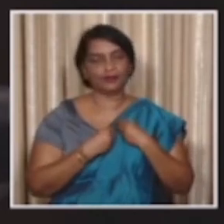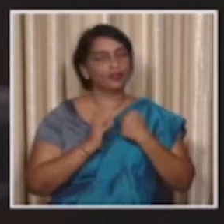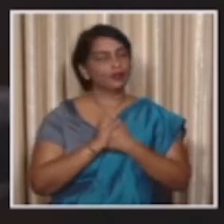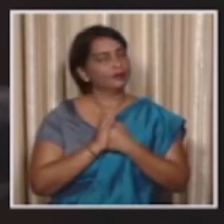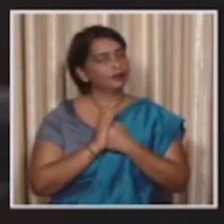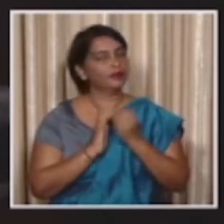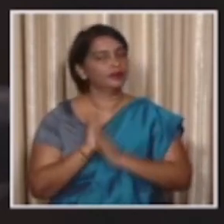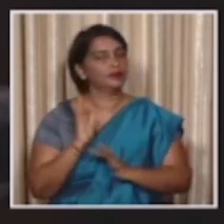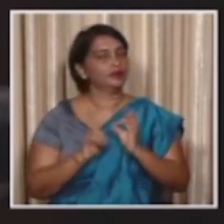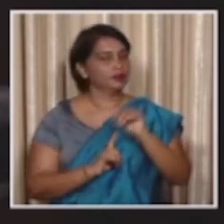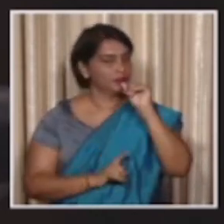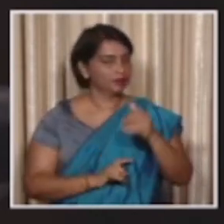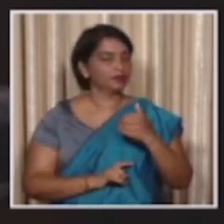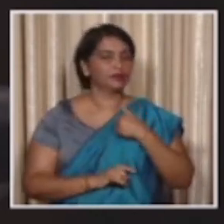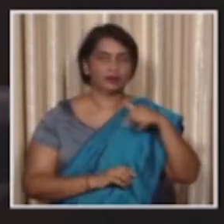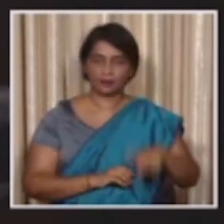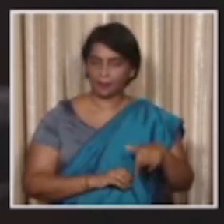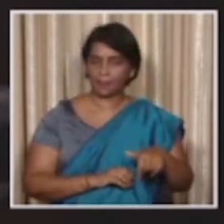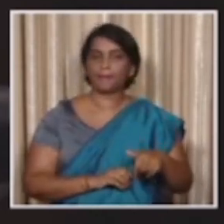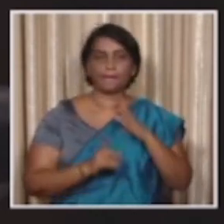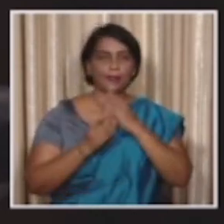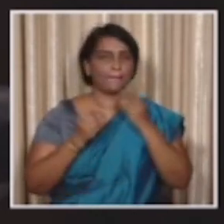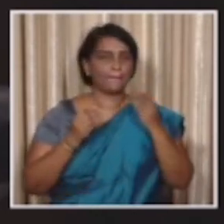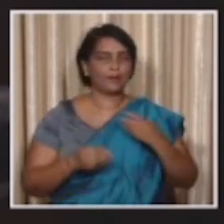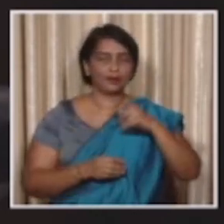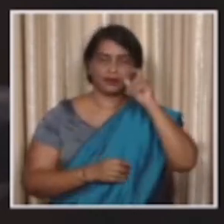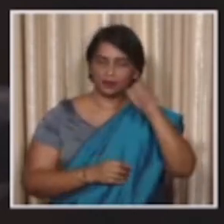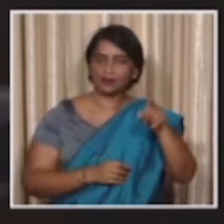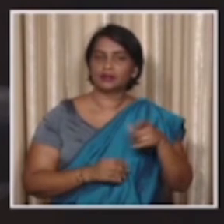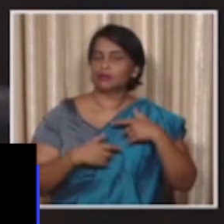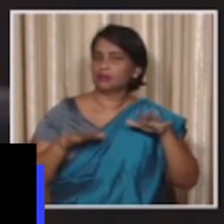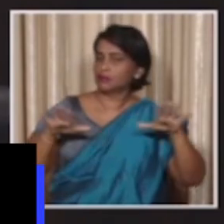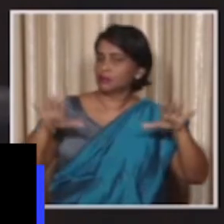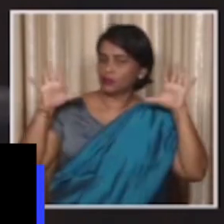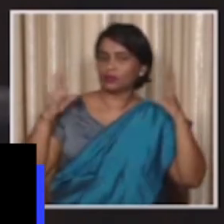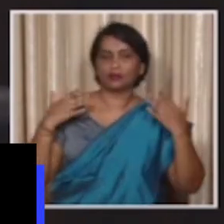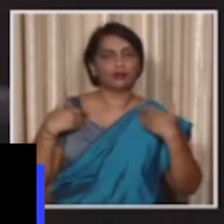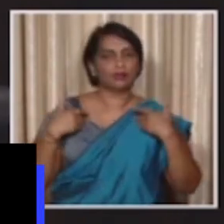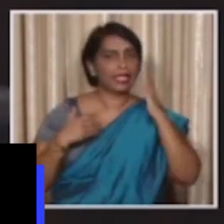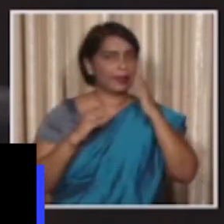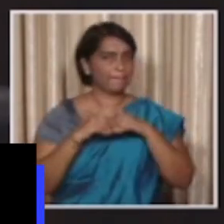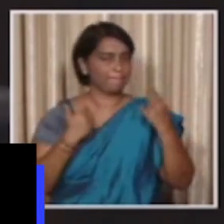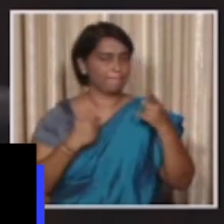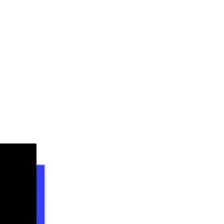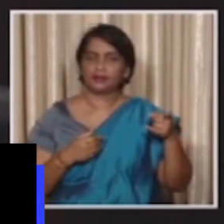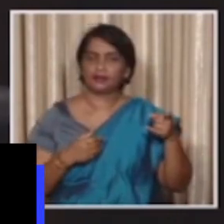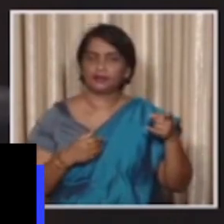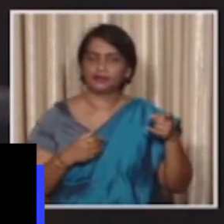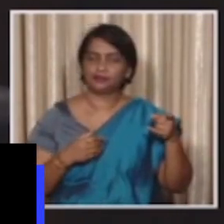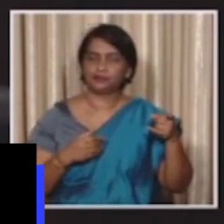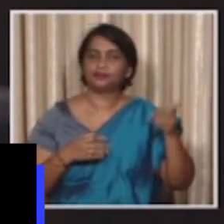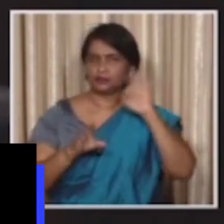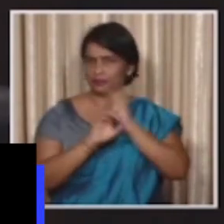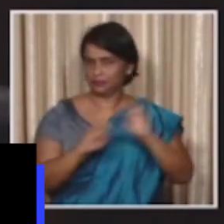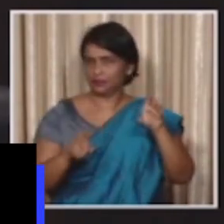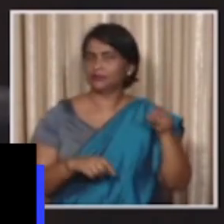ගරු ඇමතුමා, ඇත්තටම මම අද මේ ප්‍රවෘත්ති බලනකොට විශ්මයට ලක් වුණා. මේ ඩේලි මිර ප්‍රවෘත්තියේ